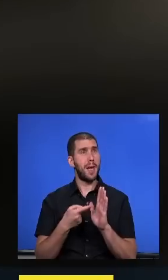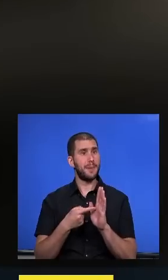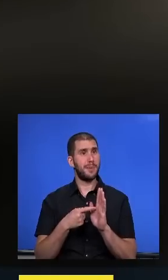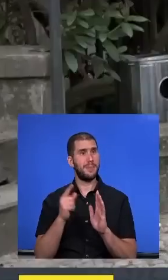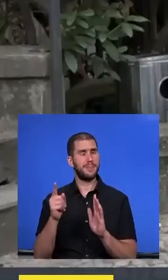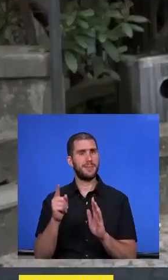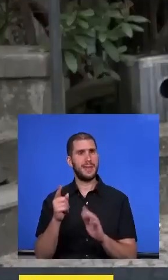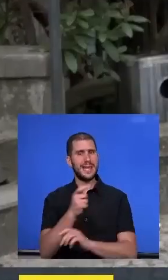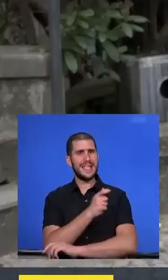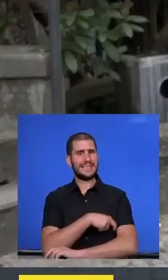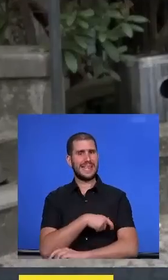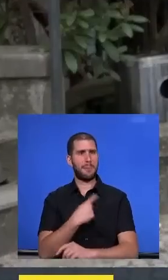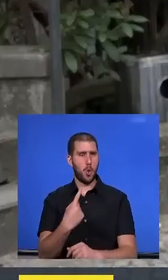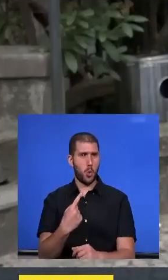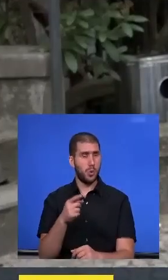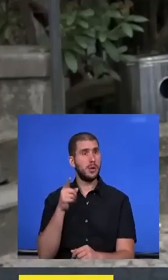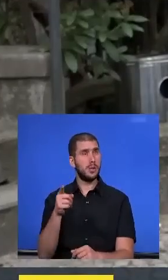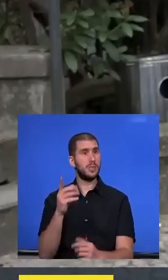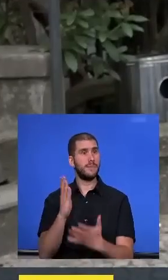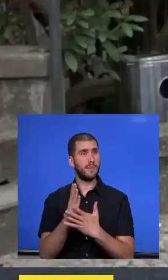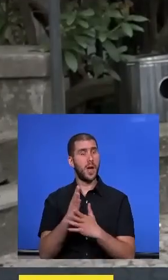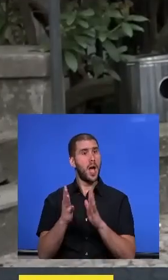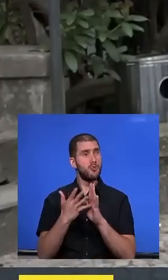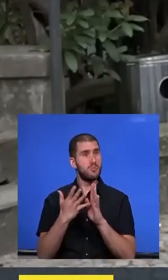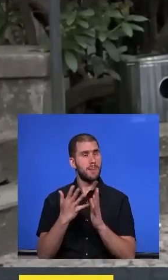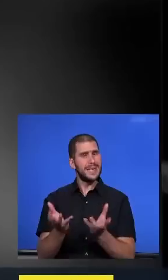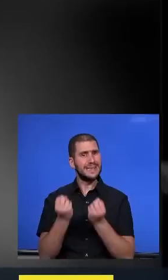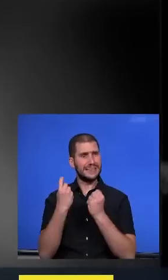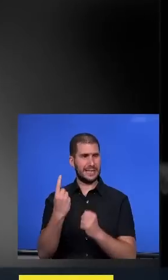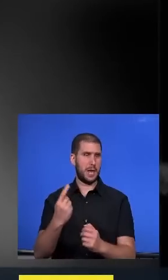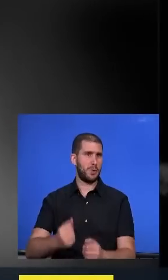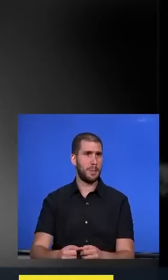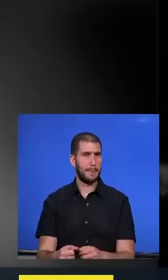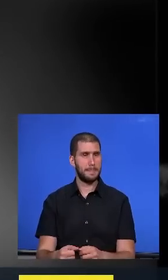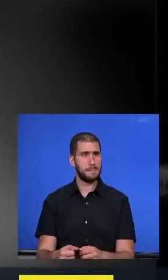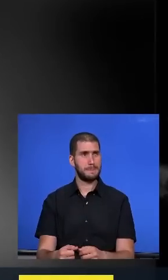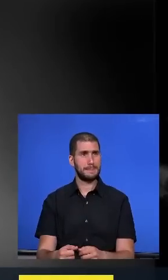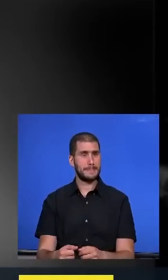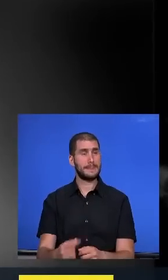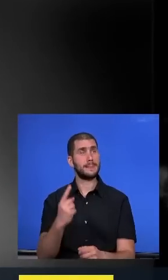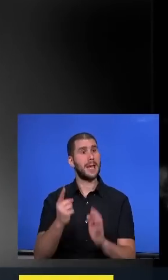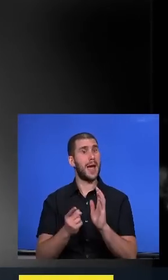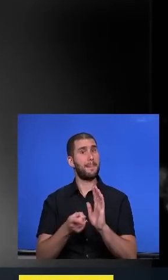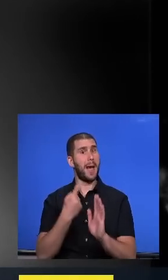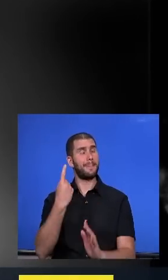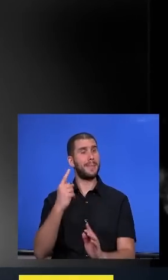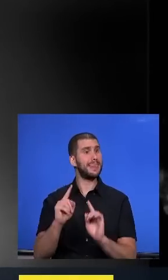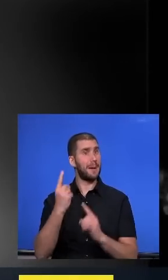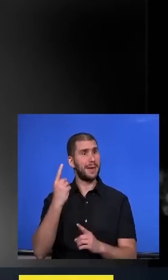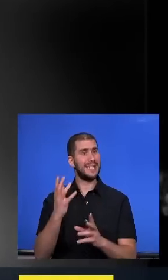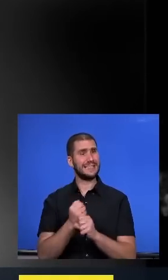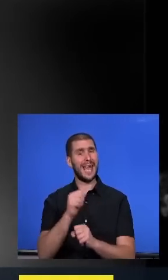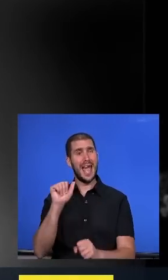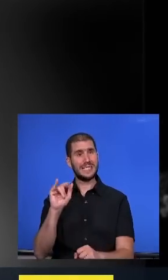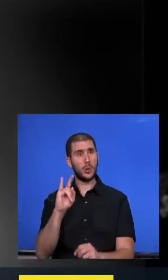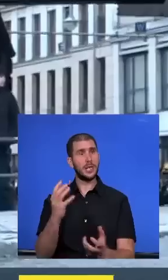ידי הגסטאפו. והיא הולכת ו5 פעמים מצליחה להציל אותו. אחת הפעמים הדרמטיות שבה מצליחה אלזה חוצן